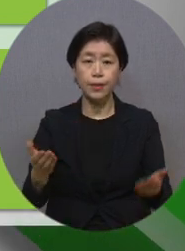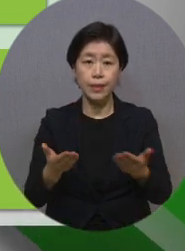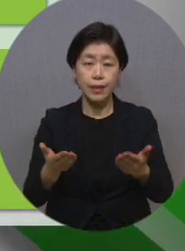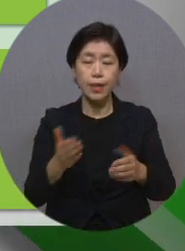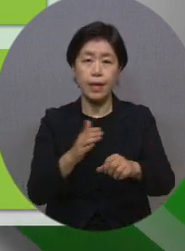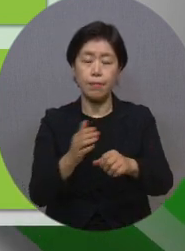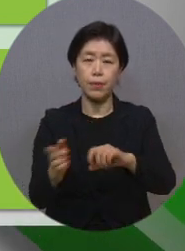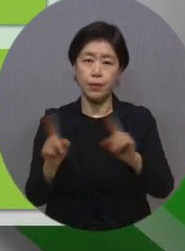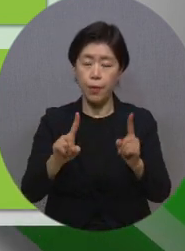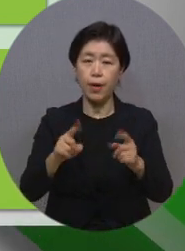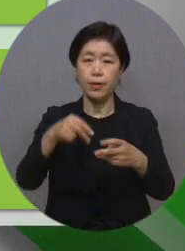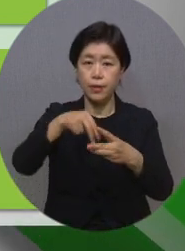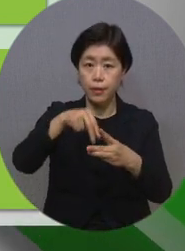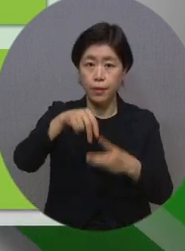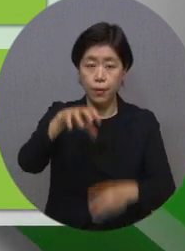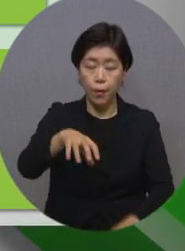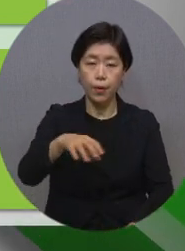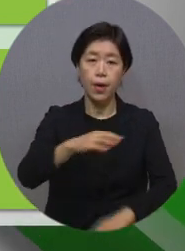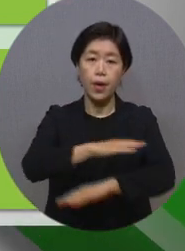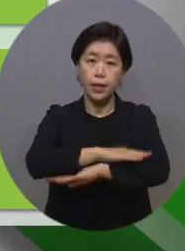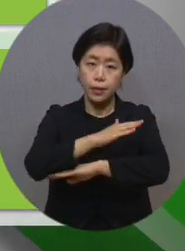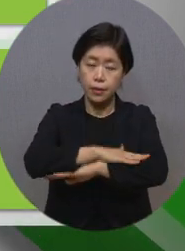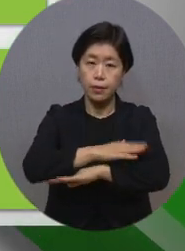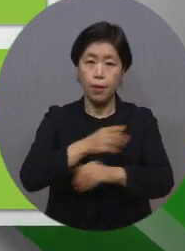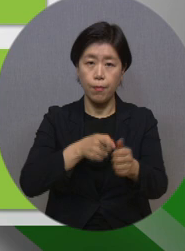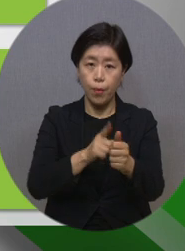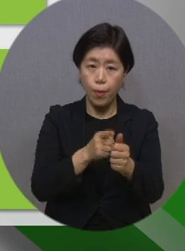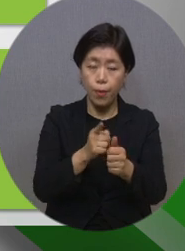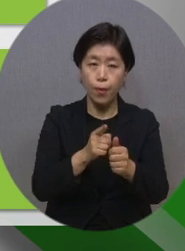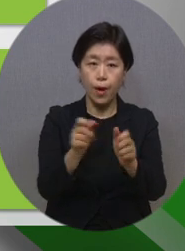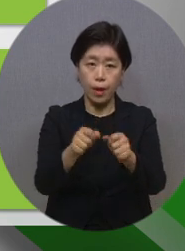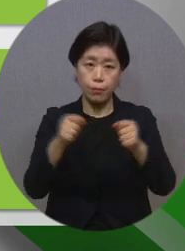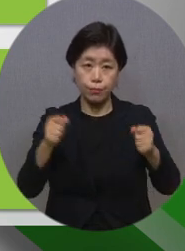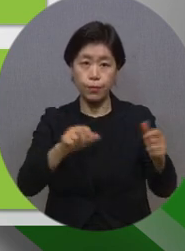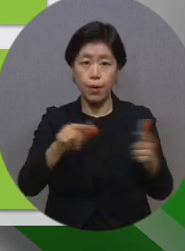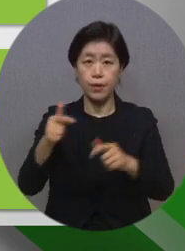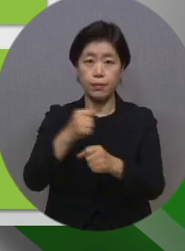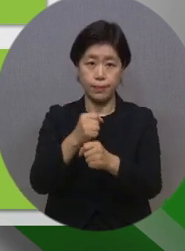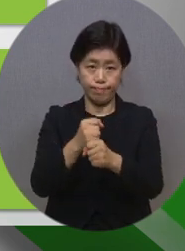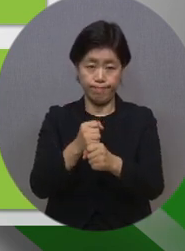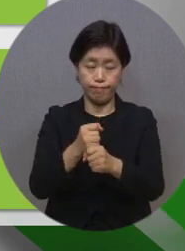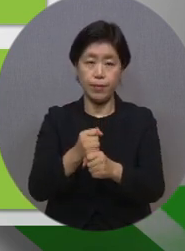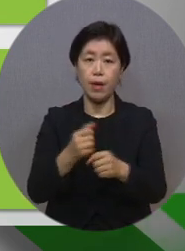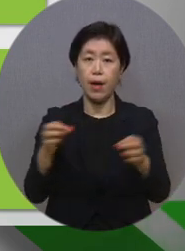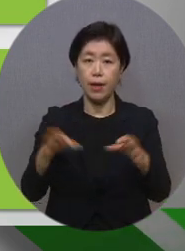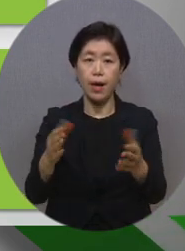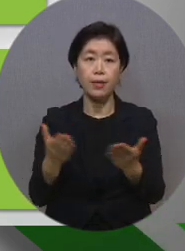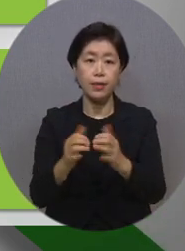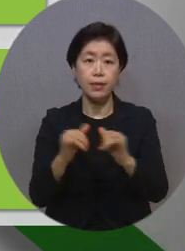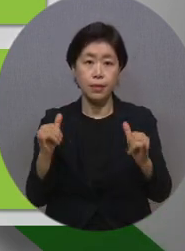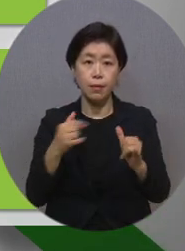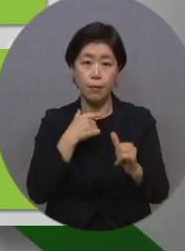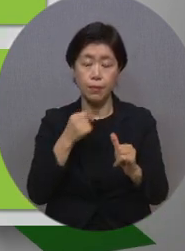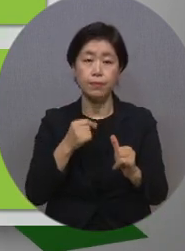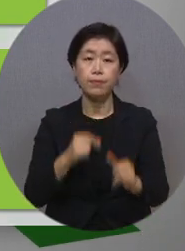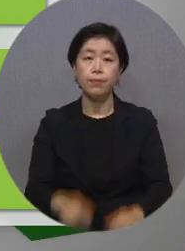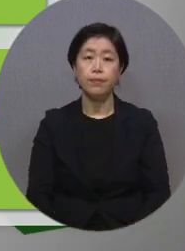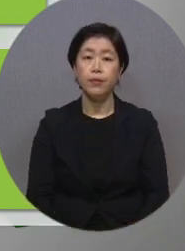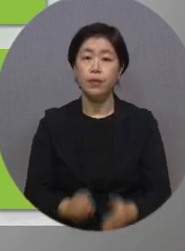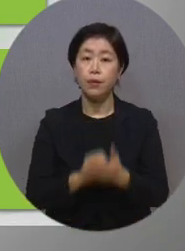오름직업재활센터에서 인쇄, 목재, 가구 및 기타 제조 분야 단순 종사원을 모집합니다. 접수 마감일은